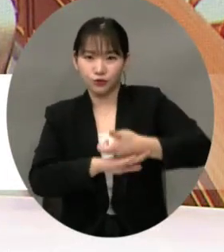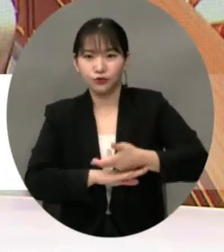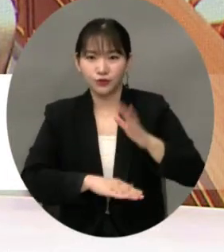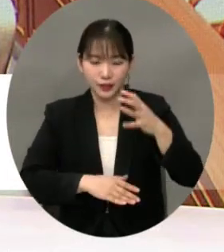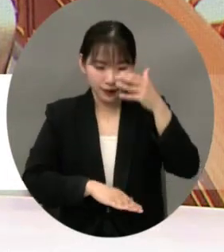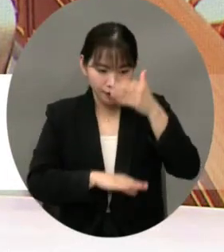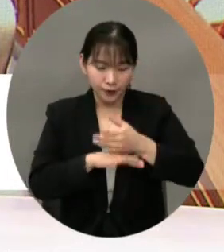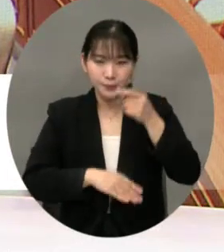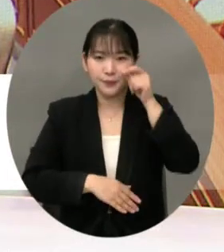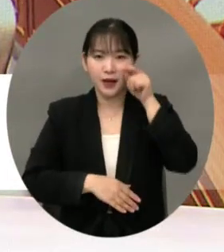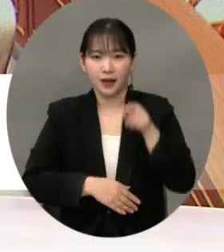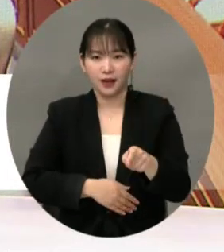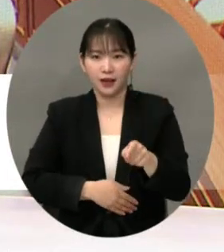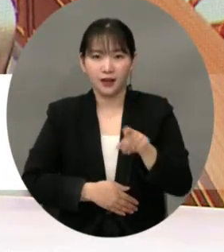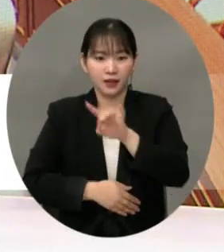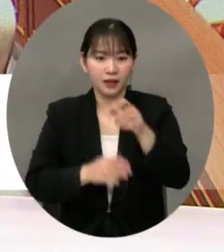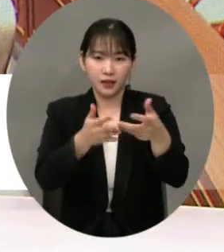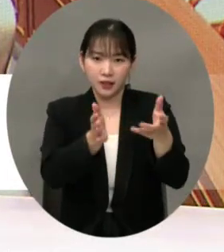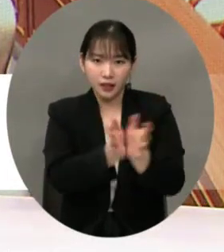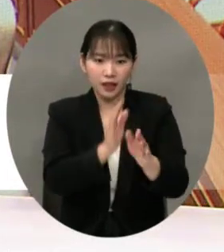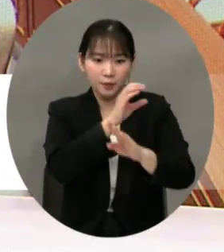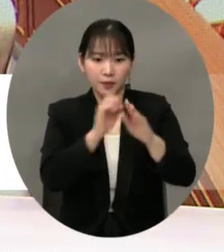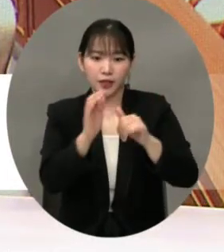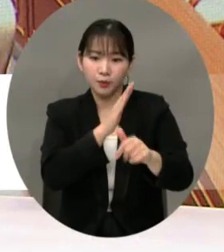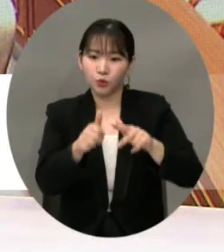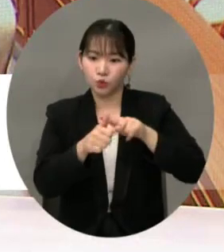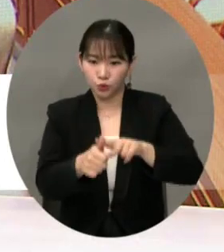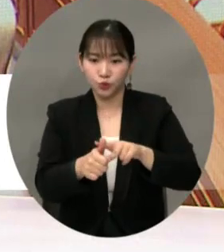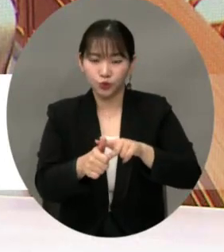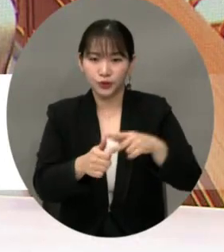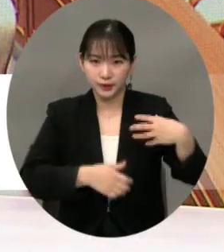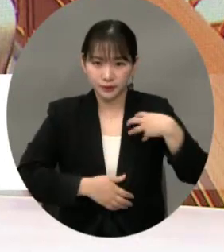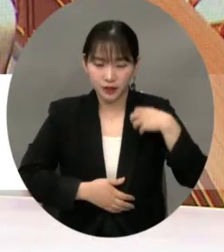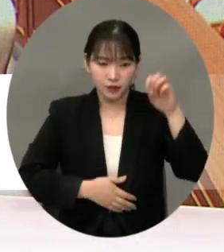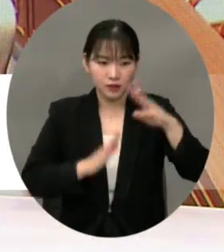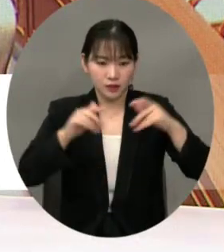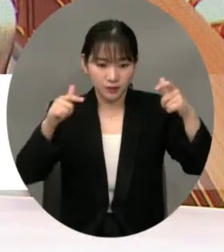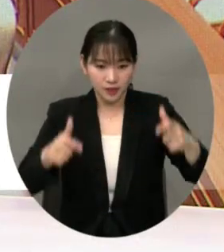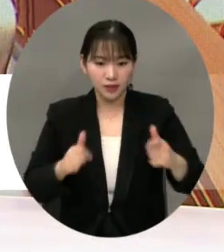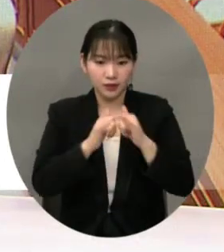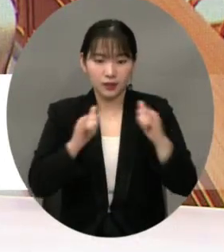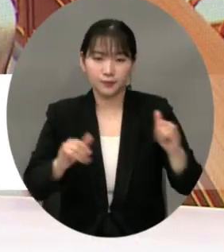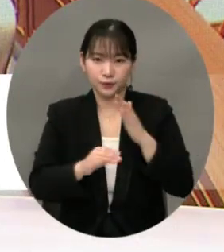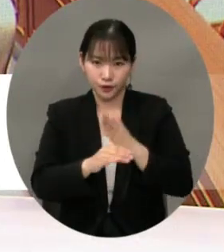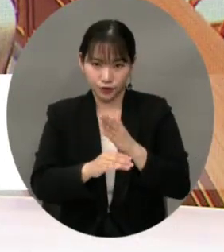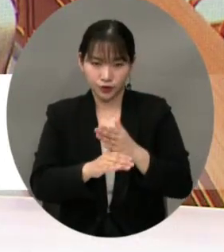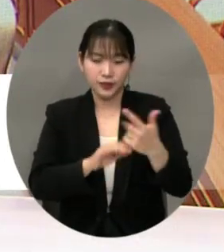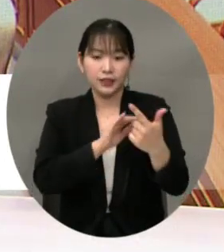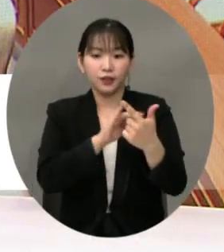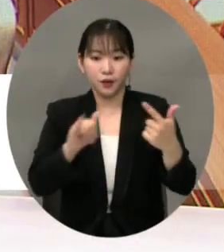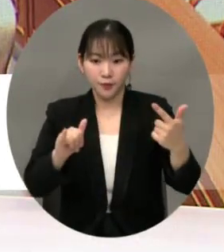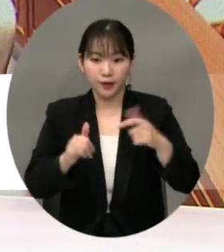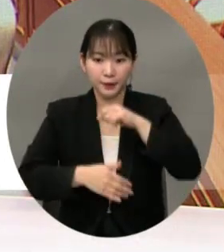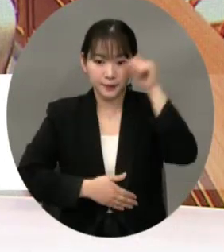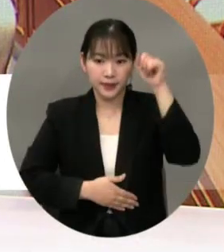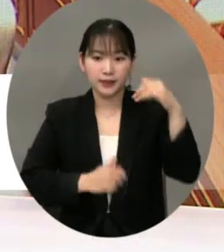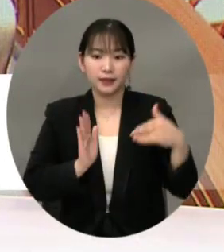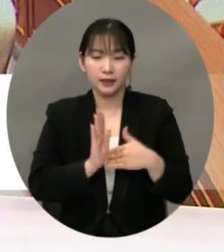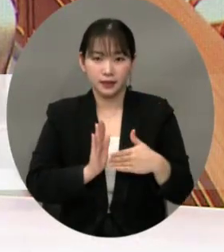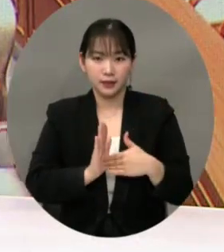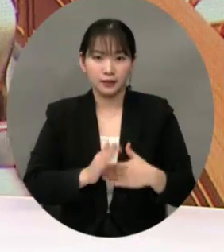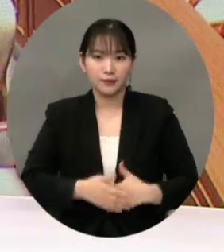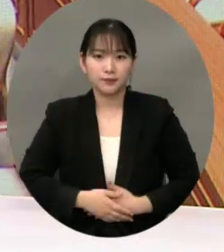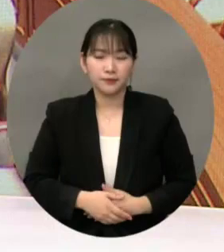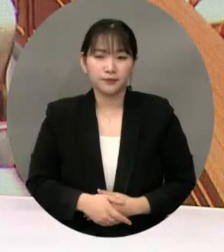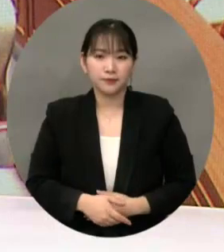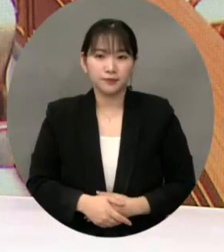눈에 띄었는데요. 각 정당의 비례대표 후보로 배치됐던 광주 전남 출신 인사들 가운데 6명이 당선됐습니다.